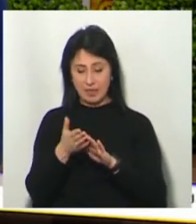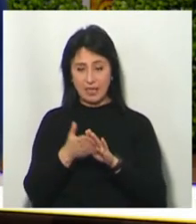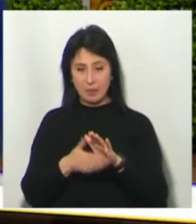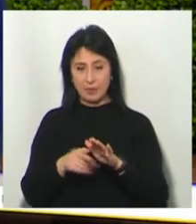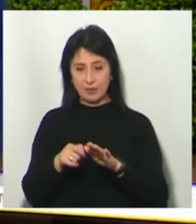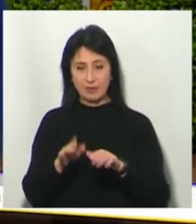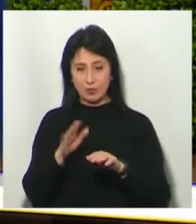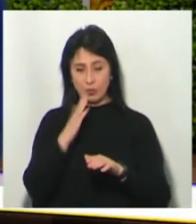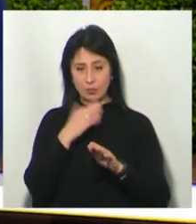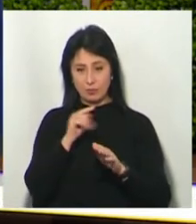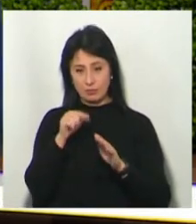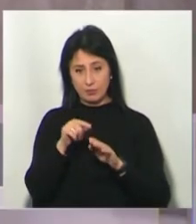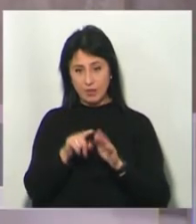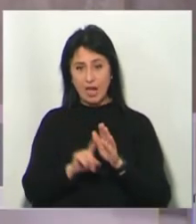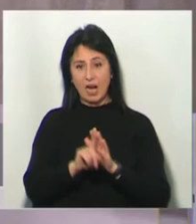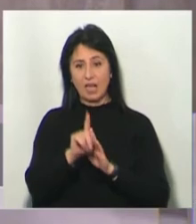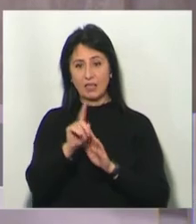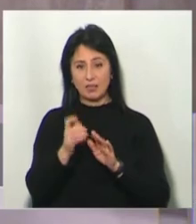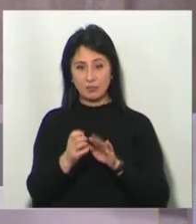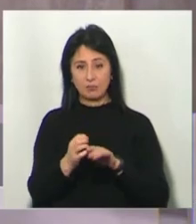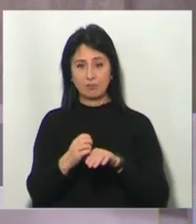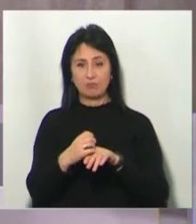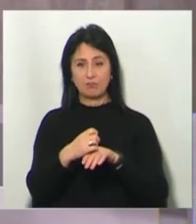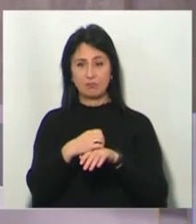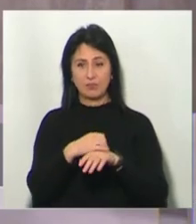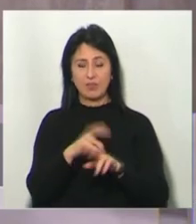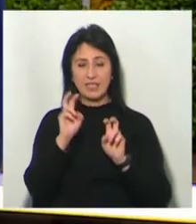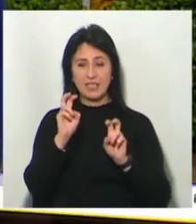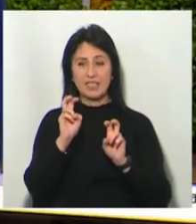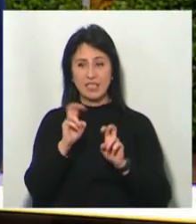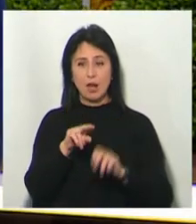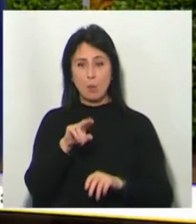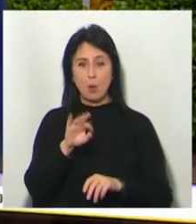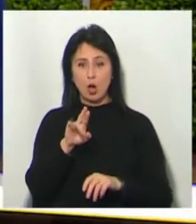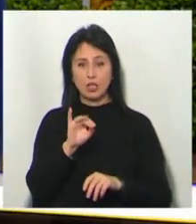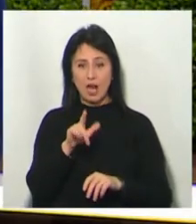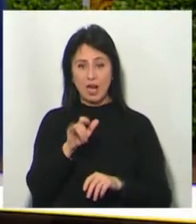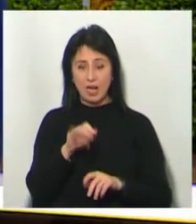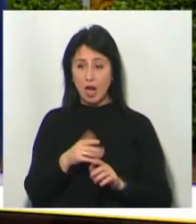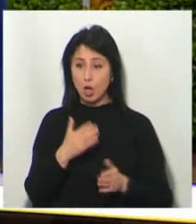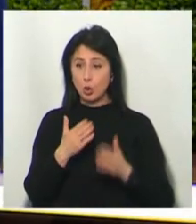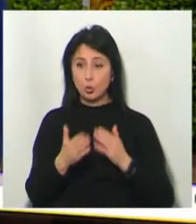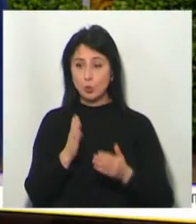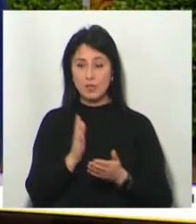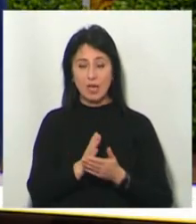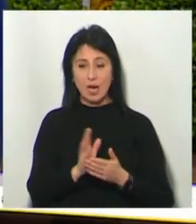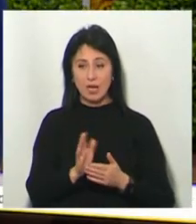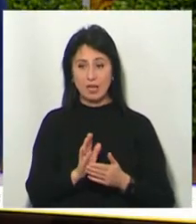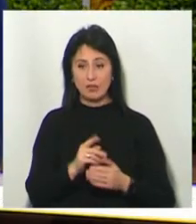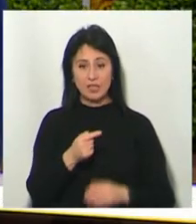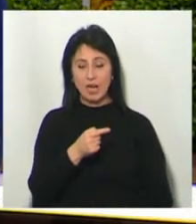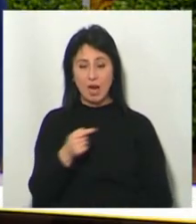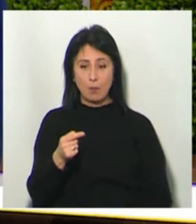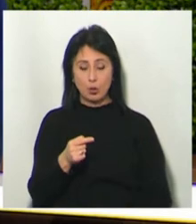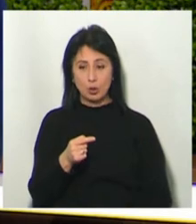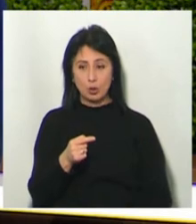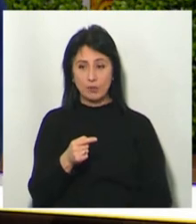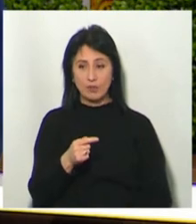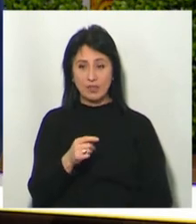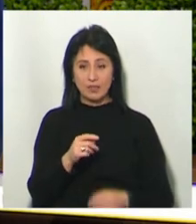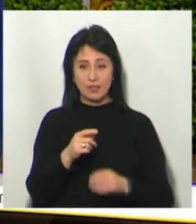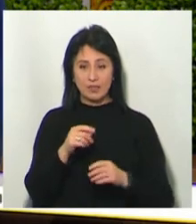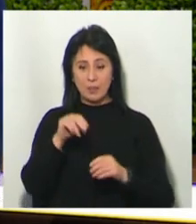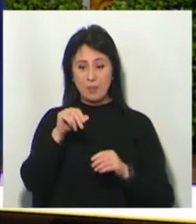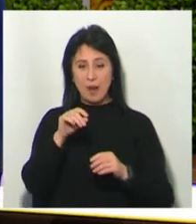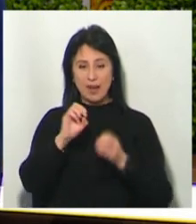ტერფალანგის სახსარში და სწორედ აქედან მომდინარეობს ეს სახელწოდებაც პოდაგრა. Თუმცა არ არის გამორიცხული